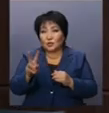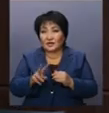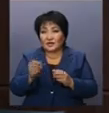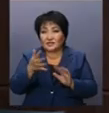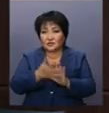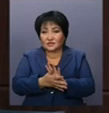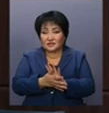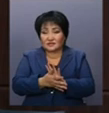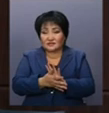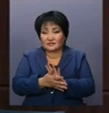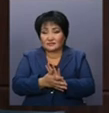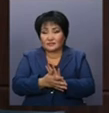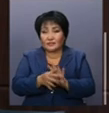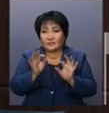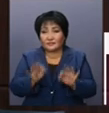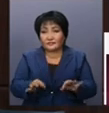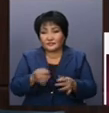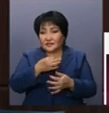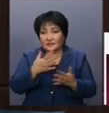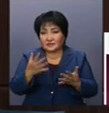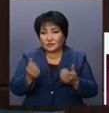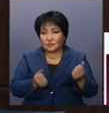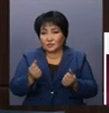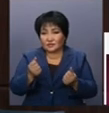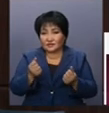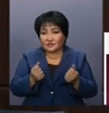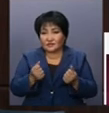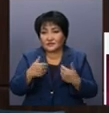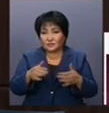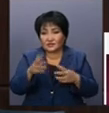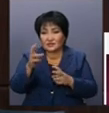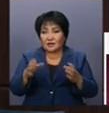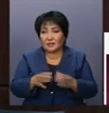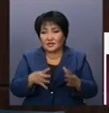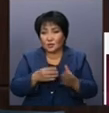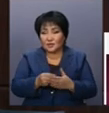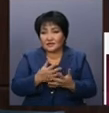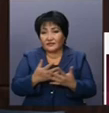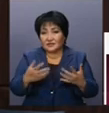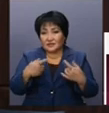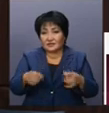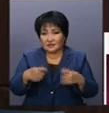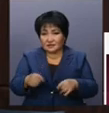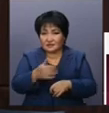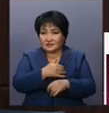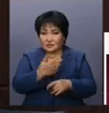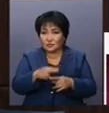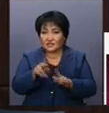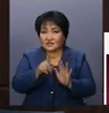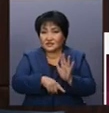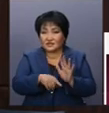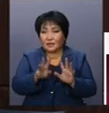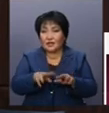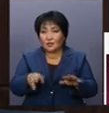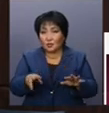Каждый производитель. Әрине, кез келген көлік шығаратын компания өзінің тауарының сатылғанын қалайды. Сондықтан олар жеңілдіктердің миллион түрін